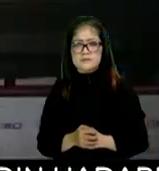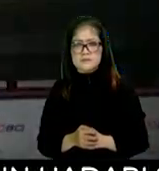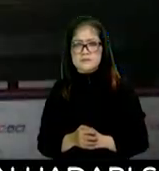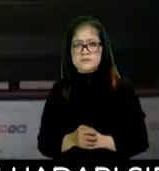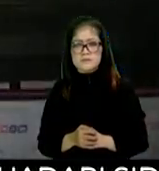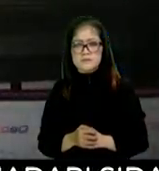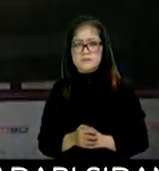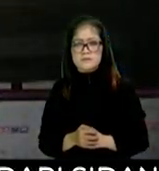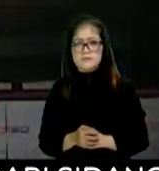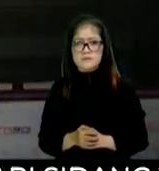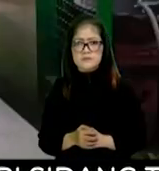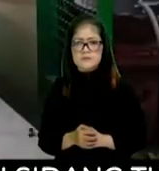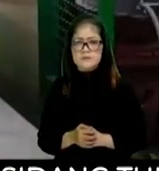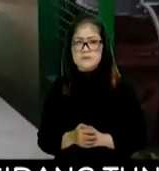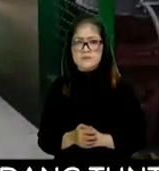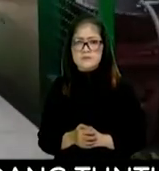Hai